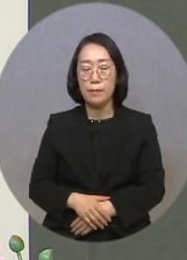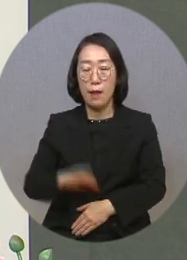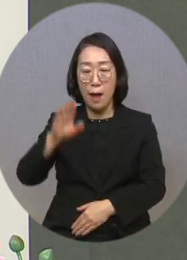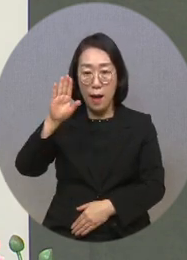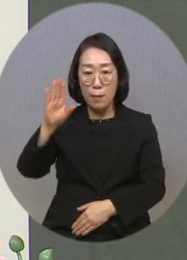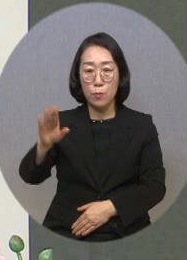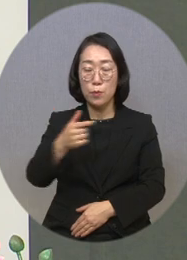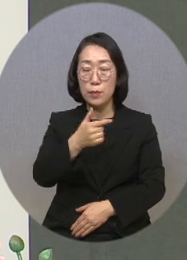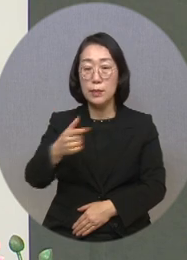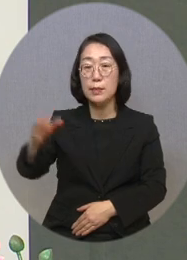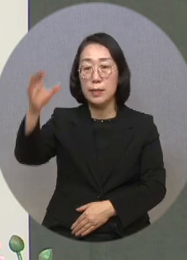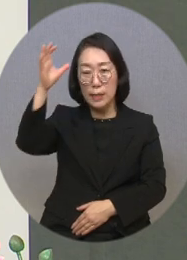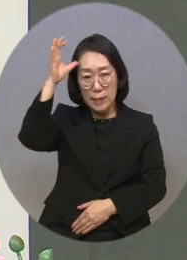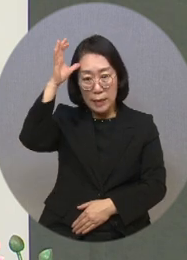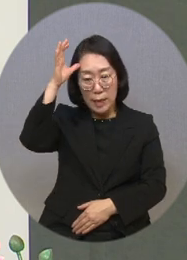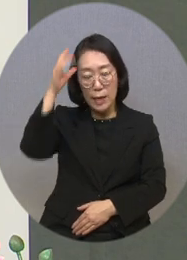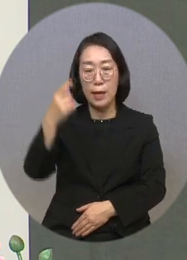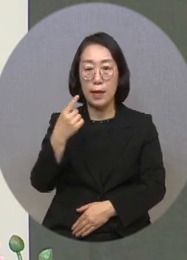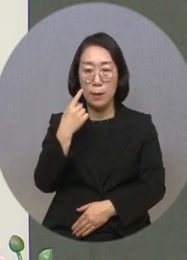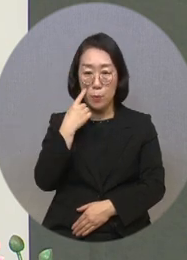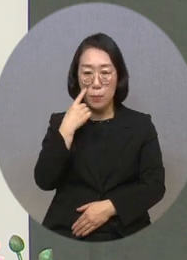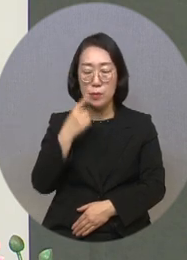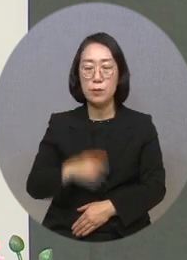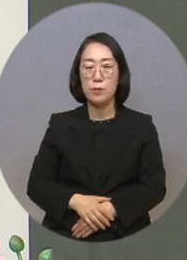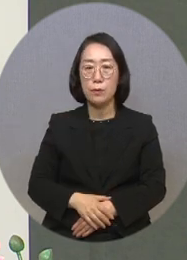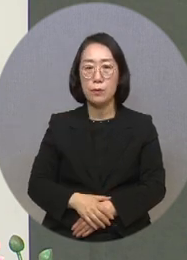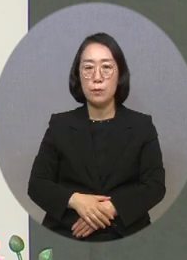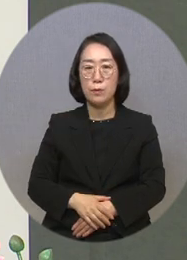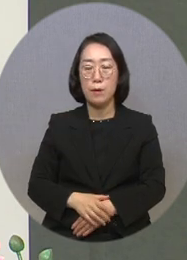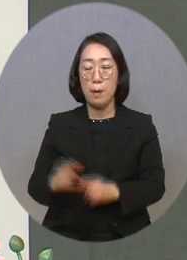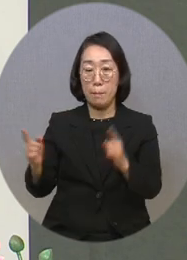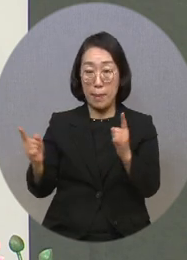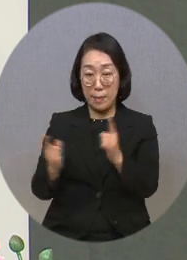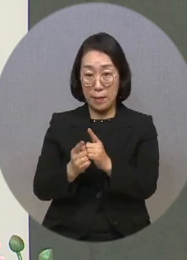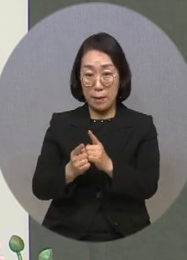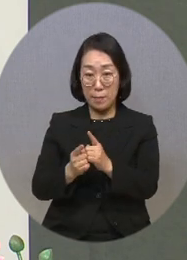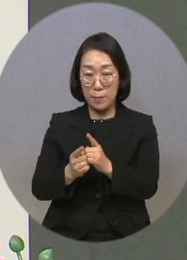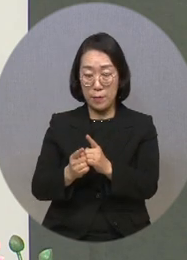앞으로의 큰 기대를 모아보면서 오늘 만남은